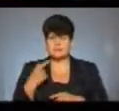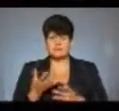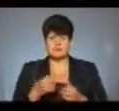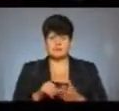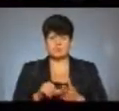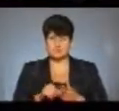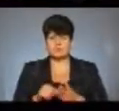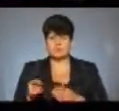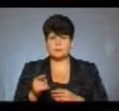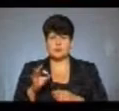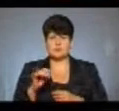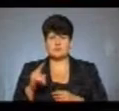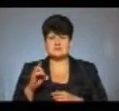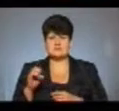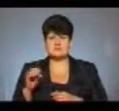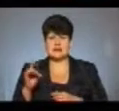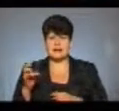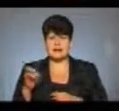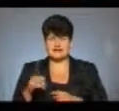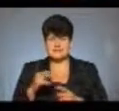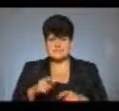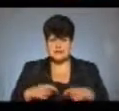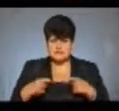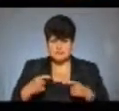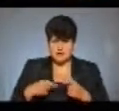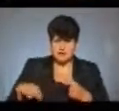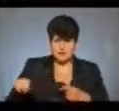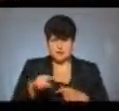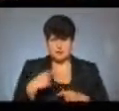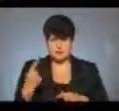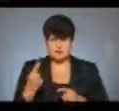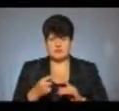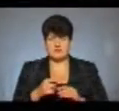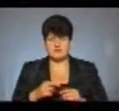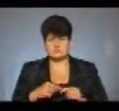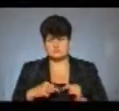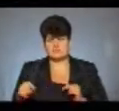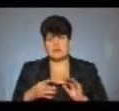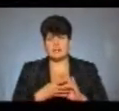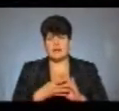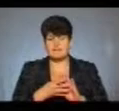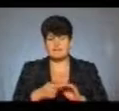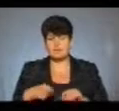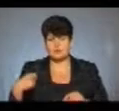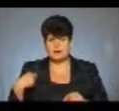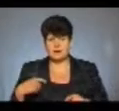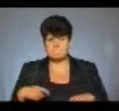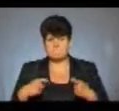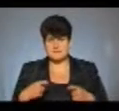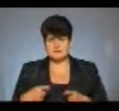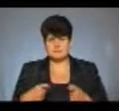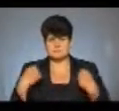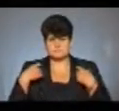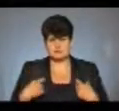участь у Тернопільській Озеряні. Це забіг довкола Тернопільського ставу на дистанцію 9 кілометрів. Біг-рятівник зі спорядженням вагою